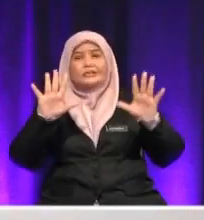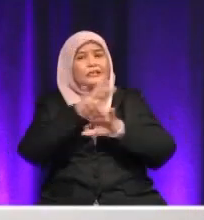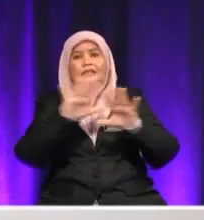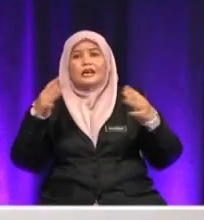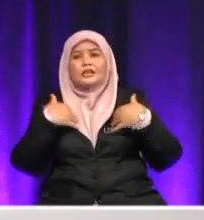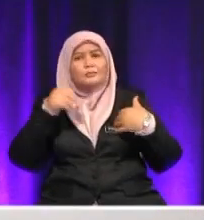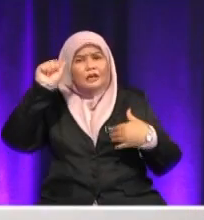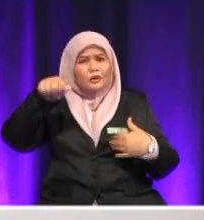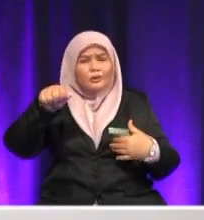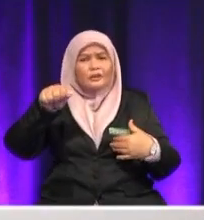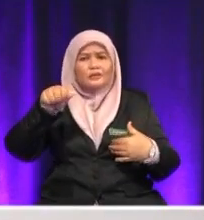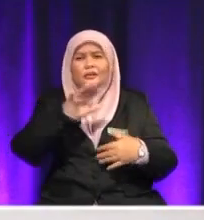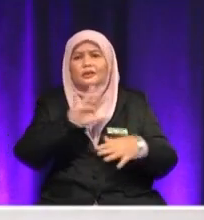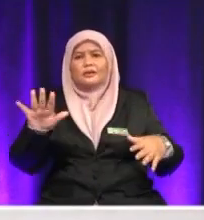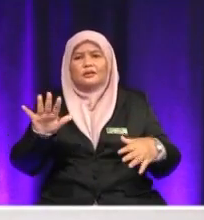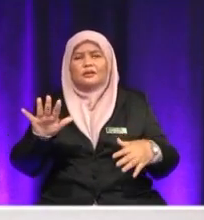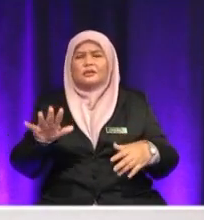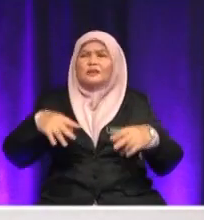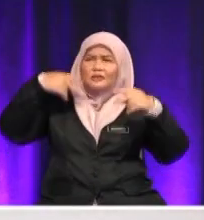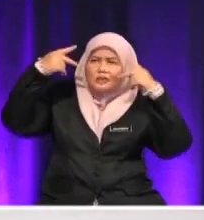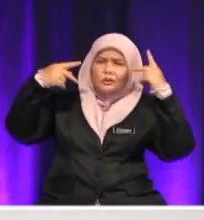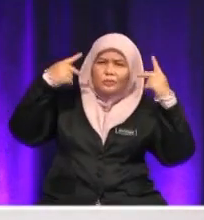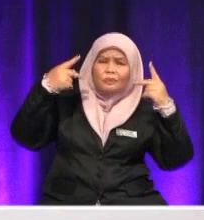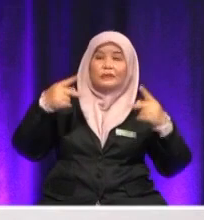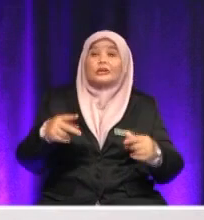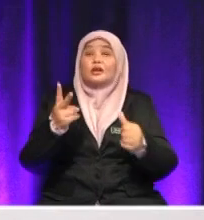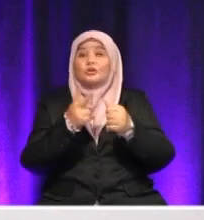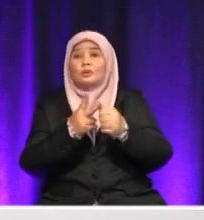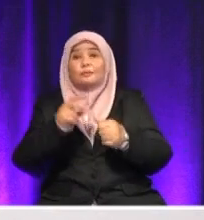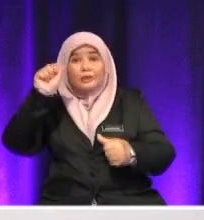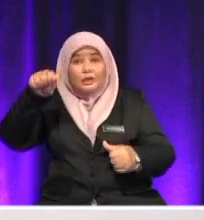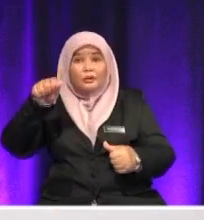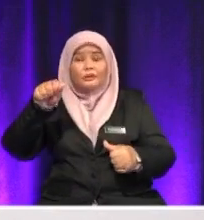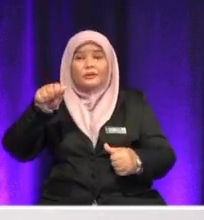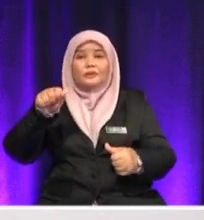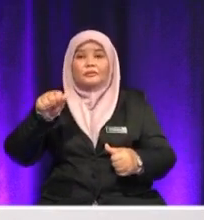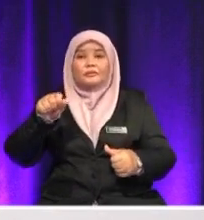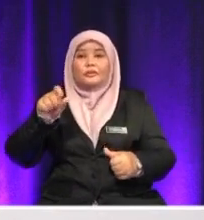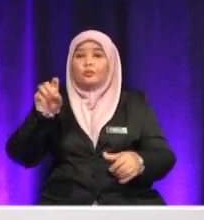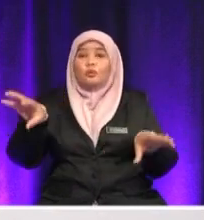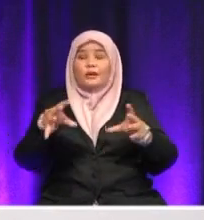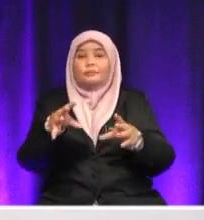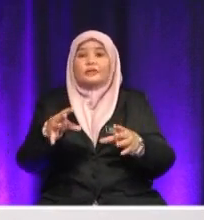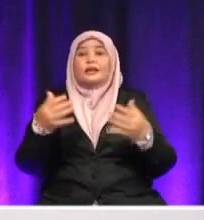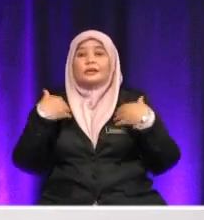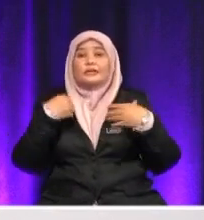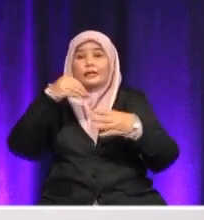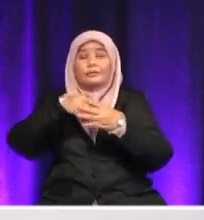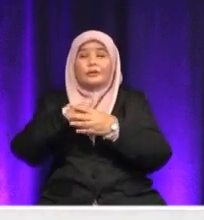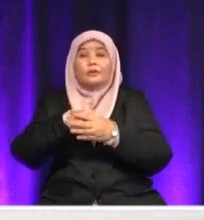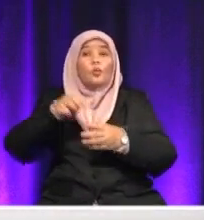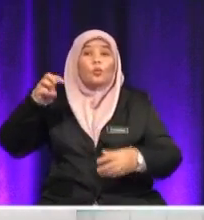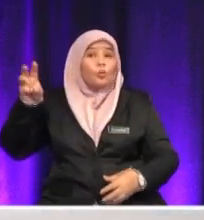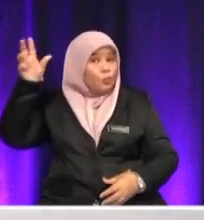ada pengakuan yang mengelirukan. Dan yang kedua, pengakuan itu dibuat ketika dia berada dalam keadaan